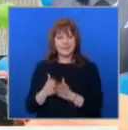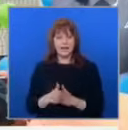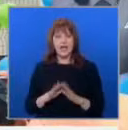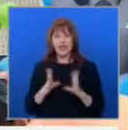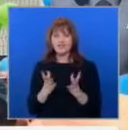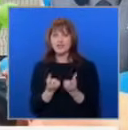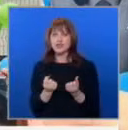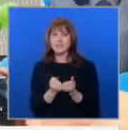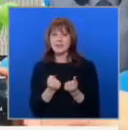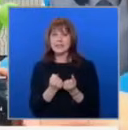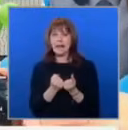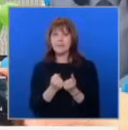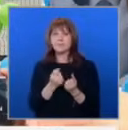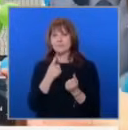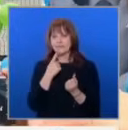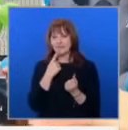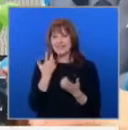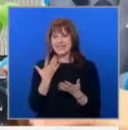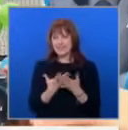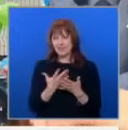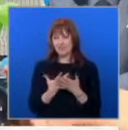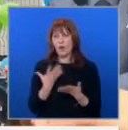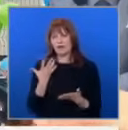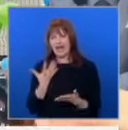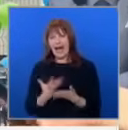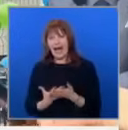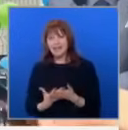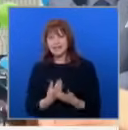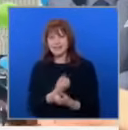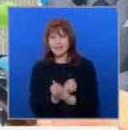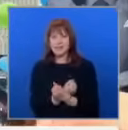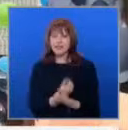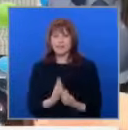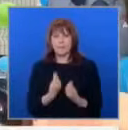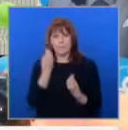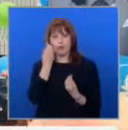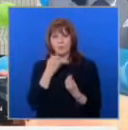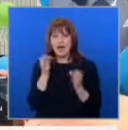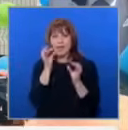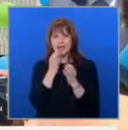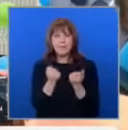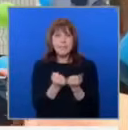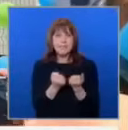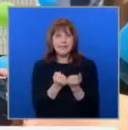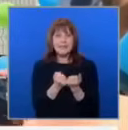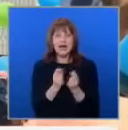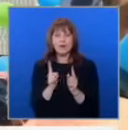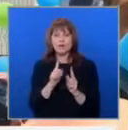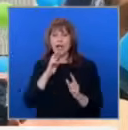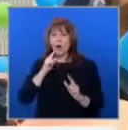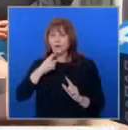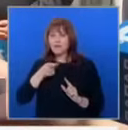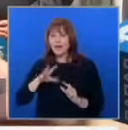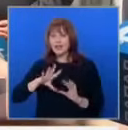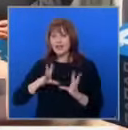Всички места за задържане и залишаване от слова са значително подобрени. Нямаме места вече, които не отговарят на всички